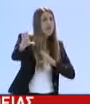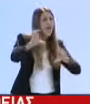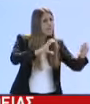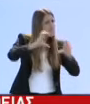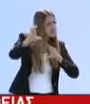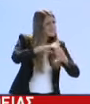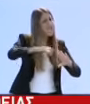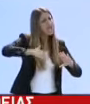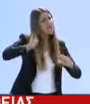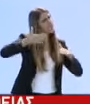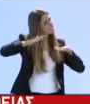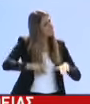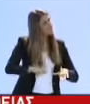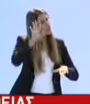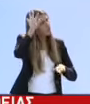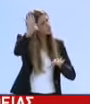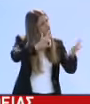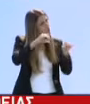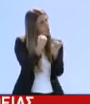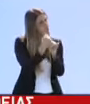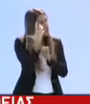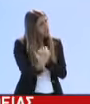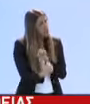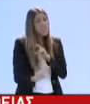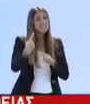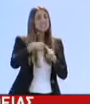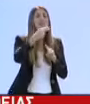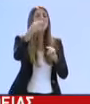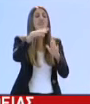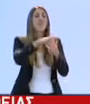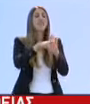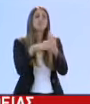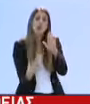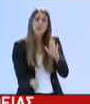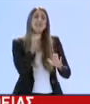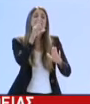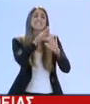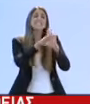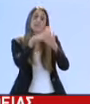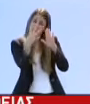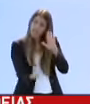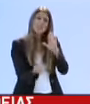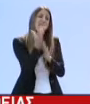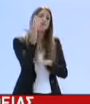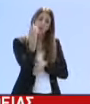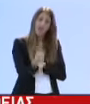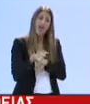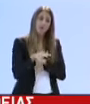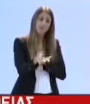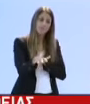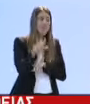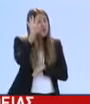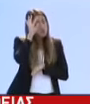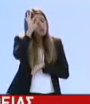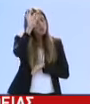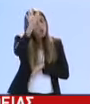των νέων. Να έχουμε ισχυρούς θεσμούς, να έχουμε καινούριο σύνταγμα και να μοιραζόμαστε